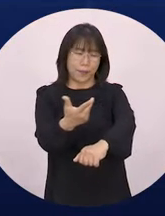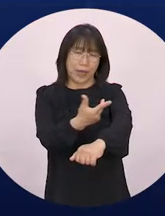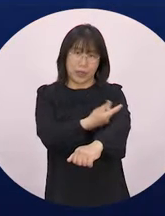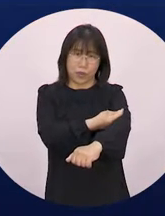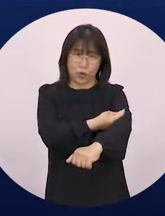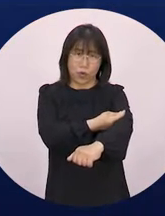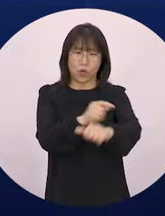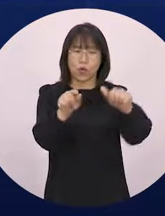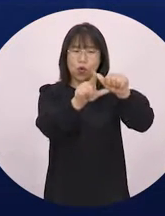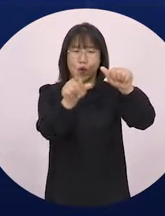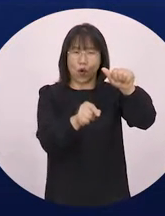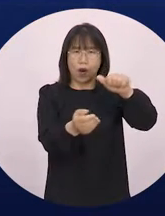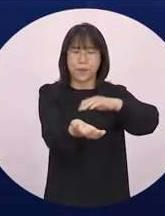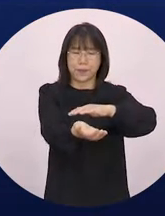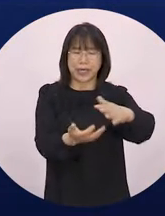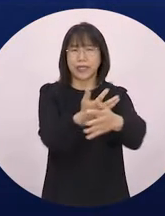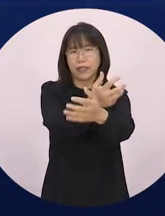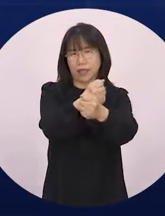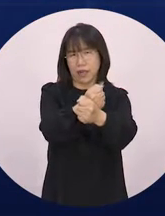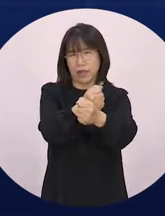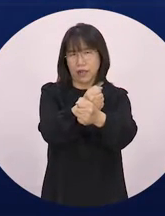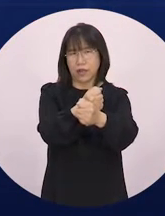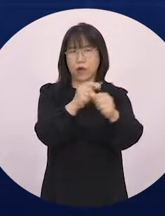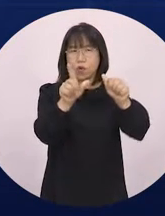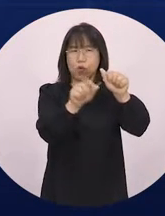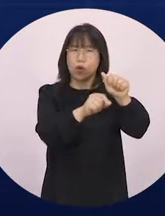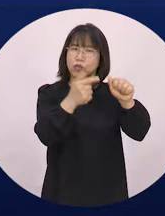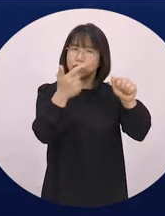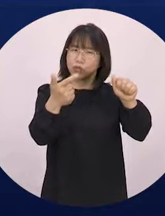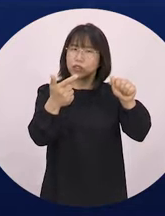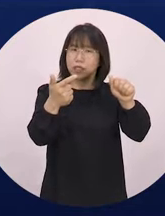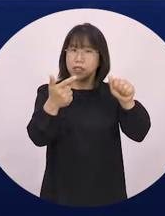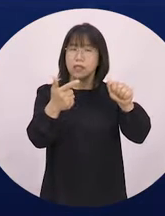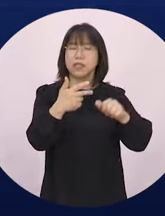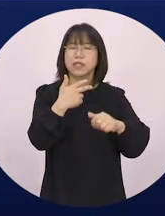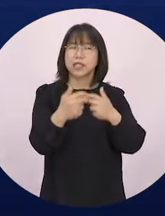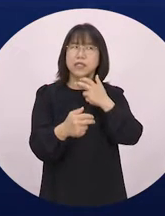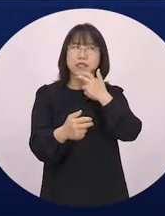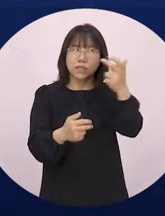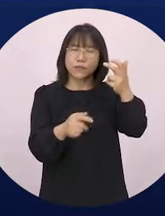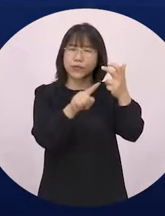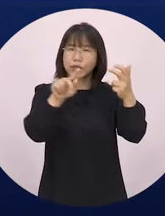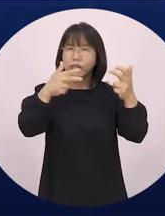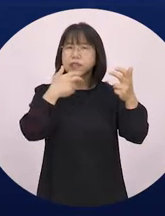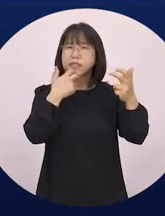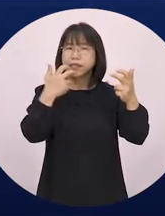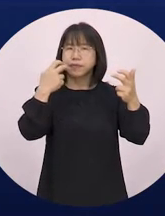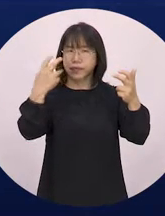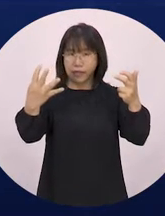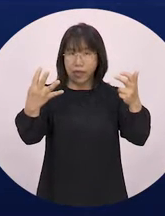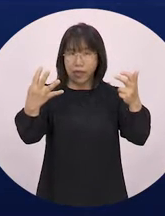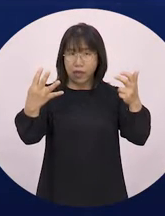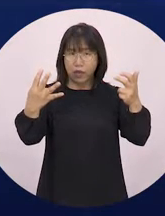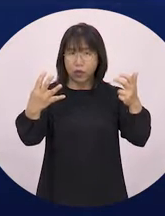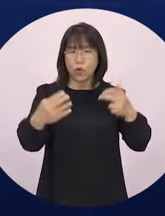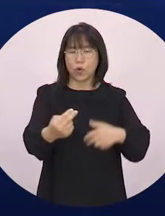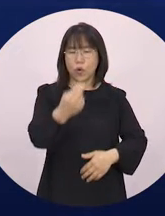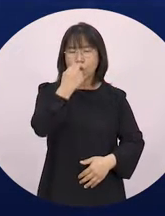코로나19 백신 예방접종 5월 사전 예약이 지난 6일 70세에서 74세 접종